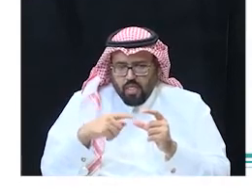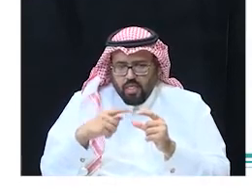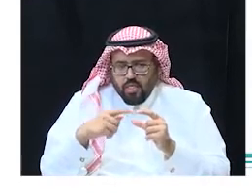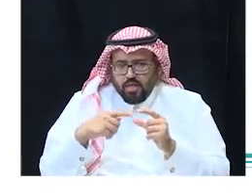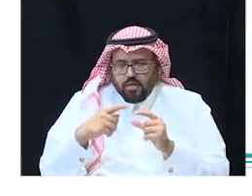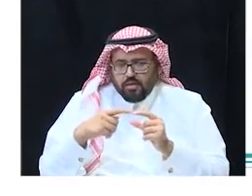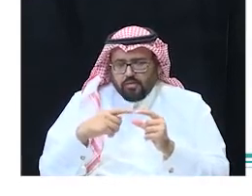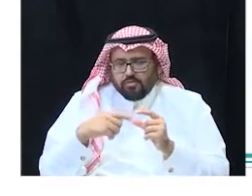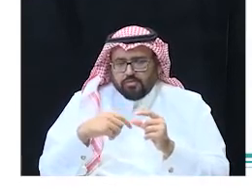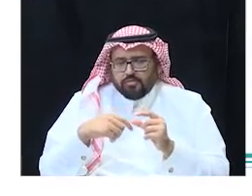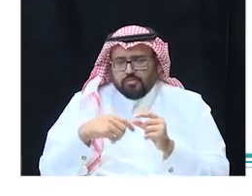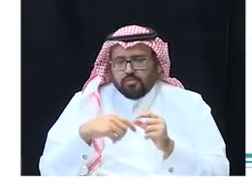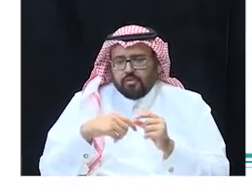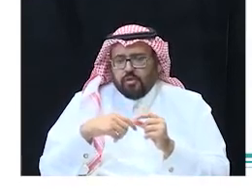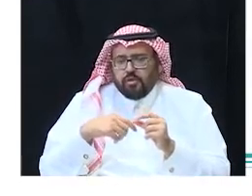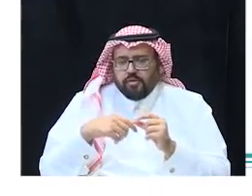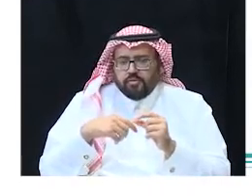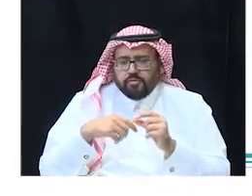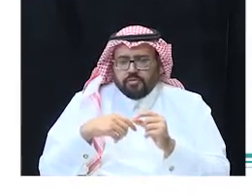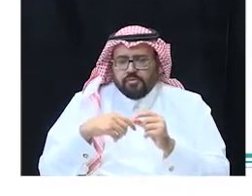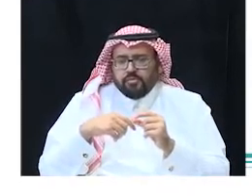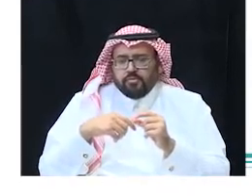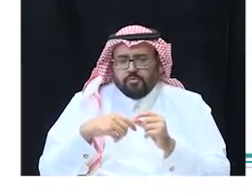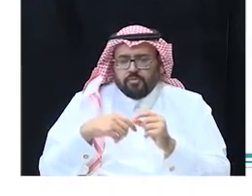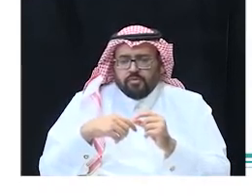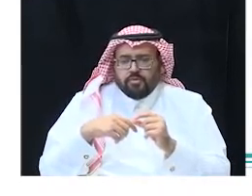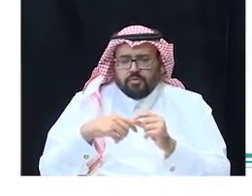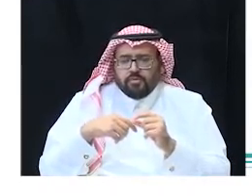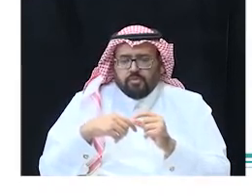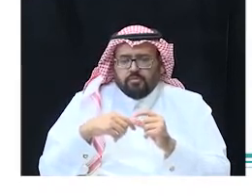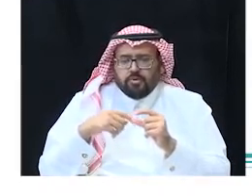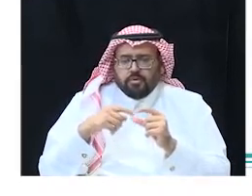ليس بنفس القوة الموجودة عند قطبين.